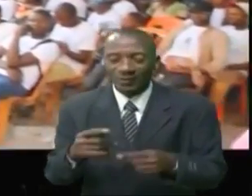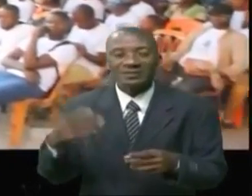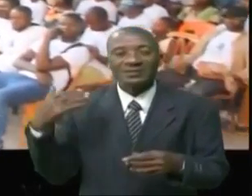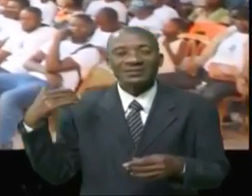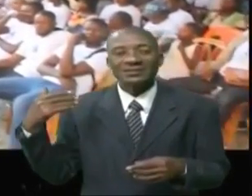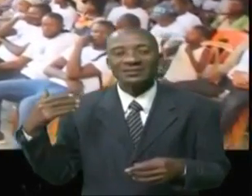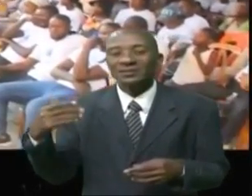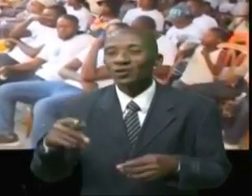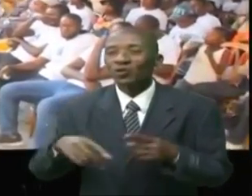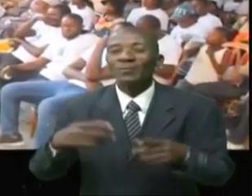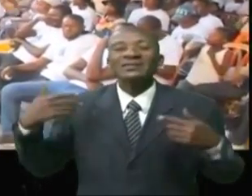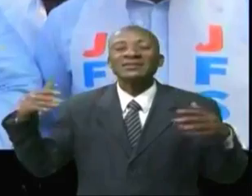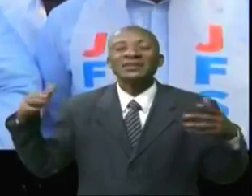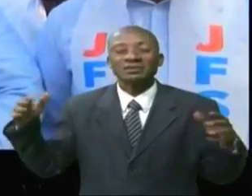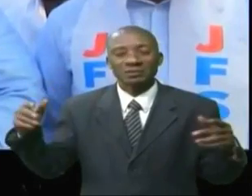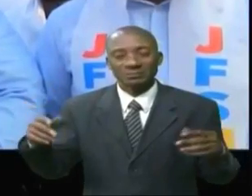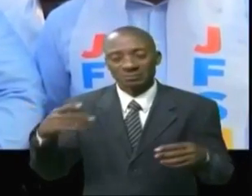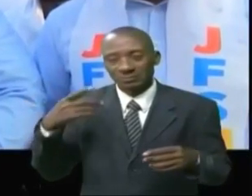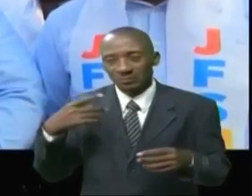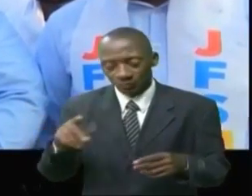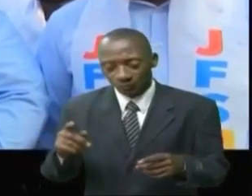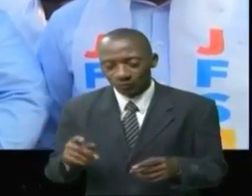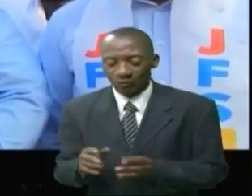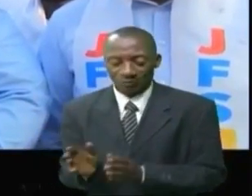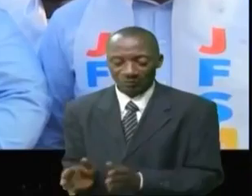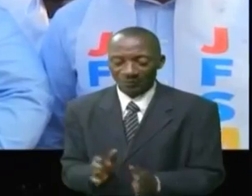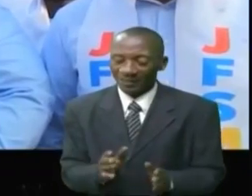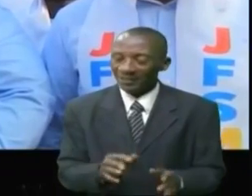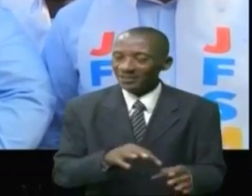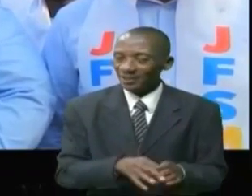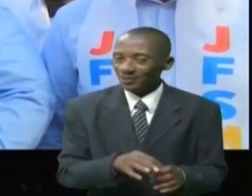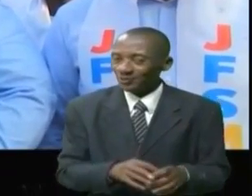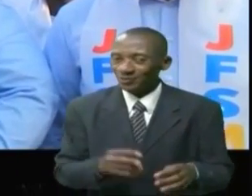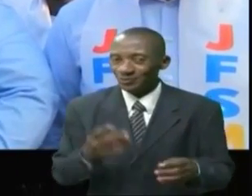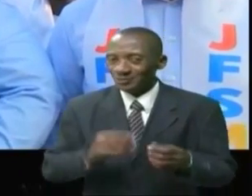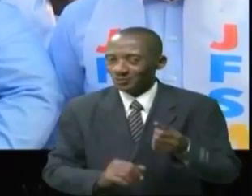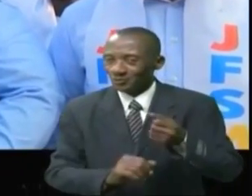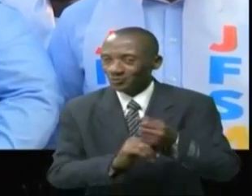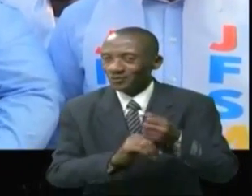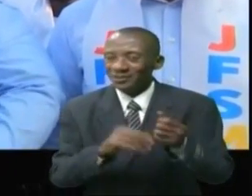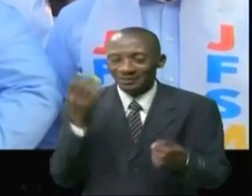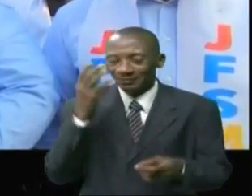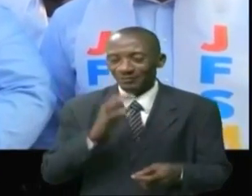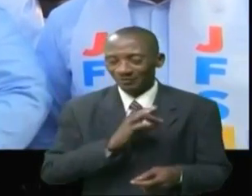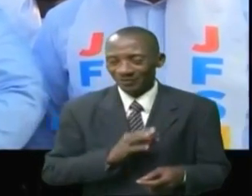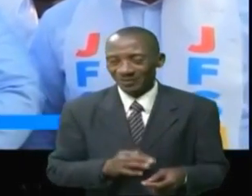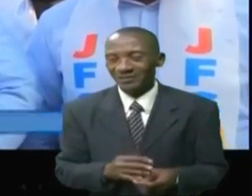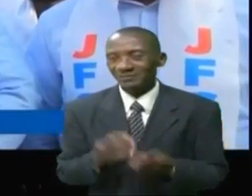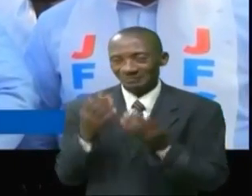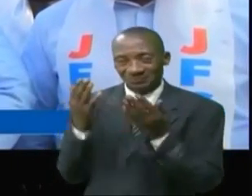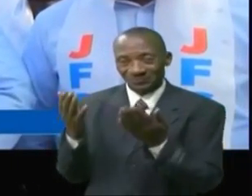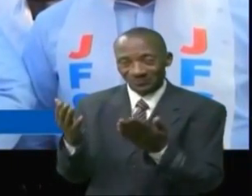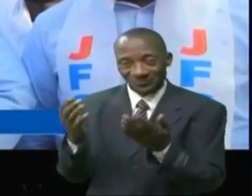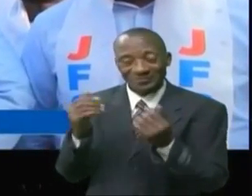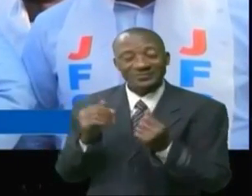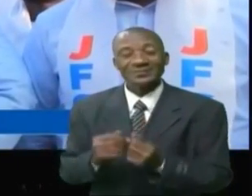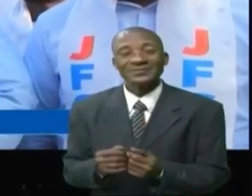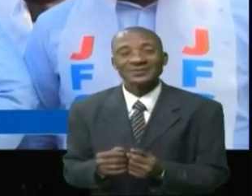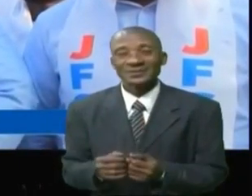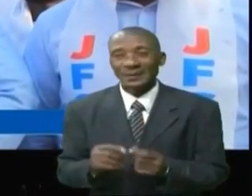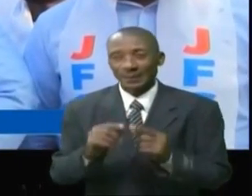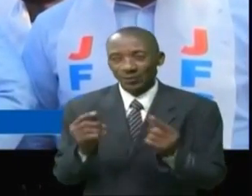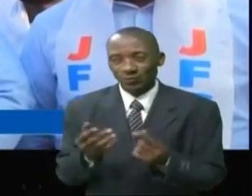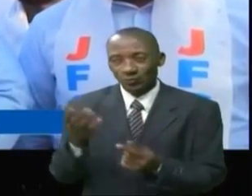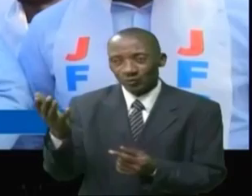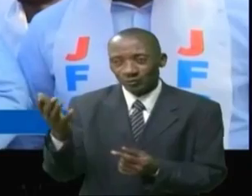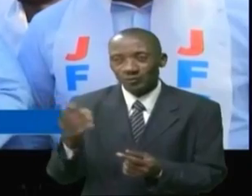la face de la classe politique congolaise qu'il y a un bébé qui a vu le jour. Évidemment, c'est Jeunesse Fatshi pour un second